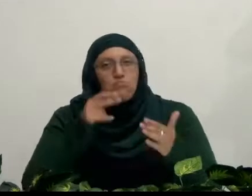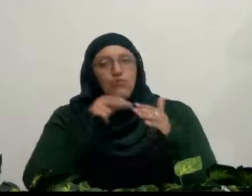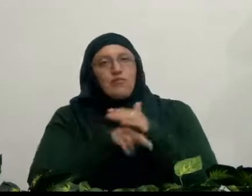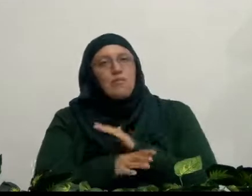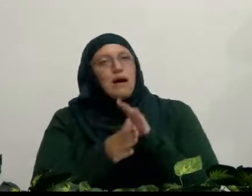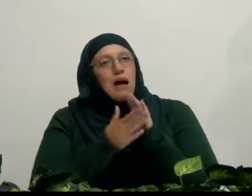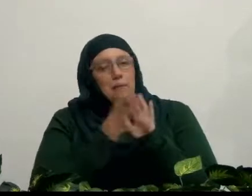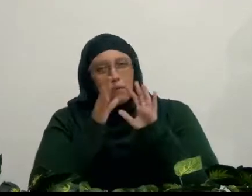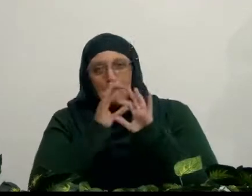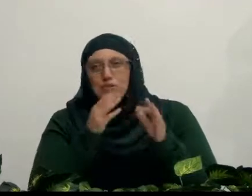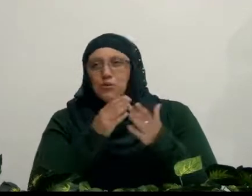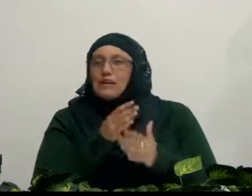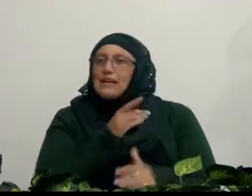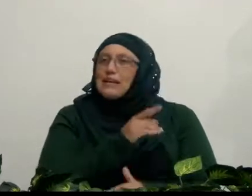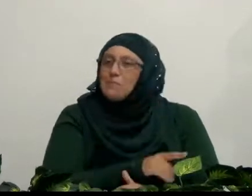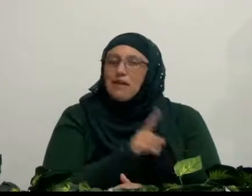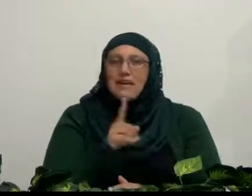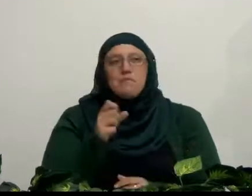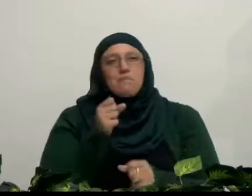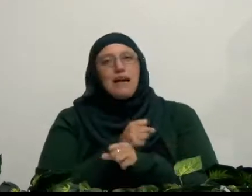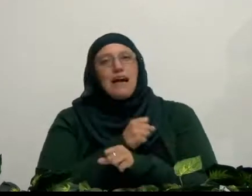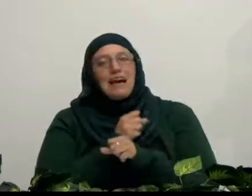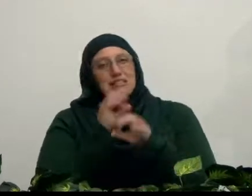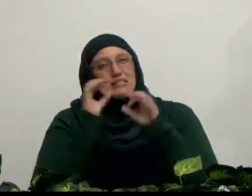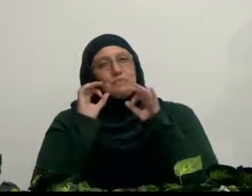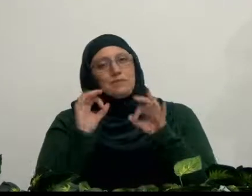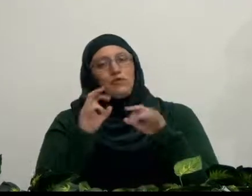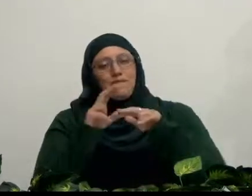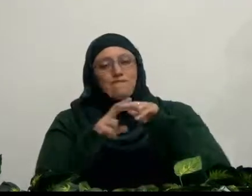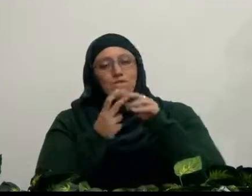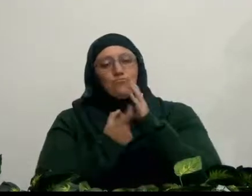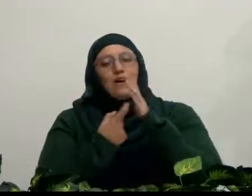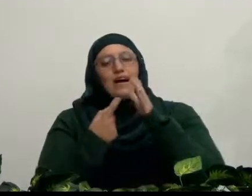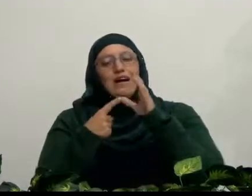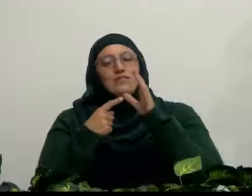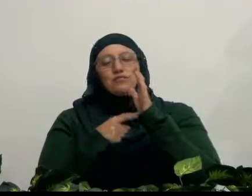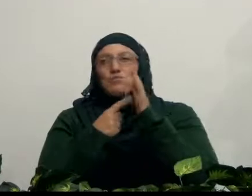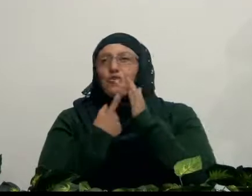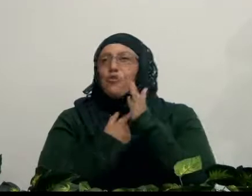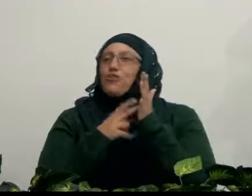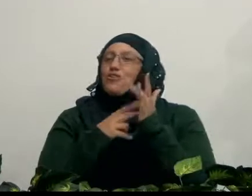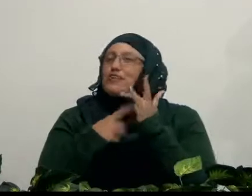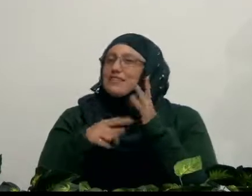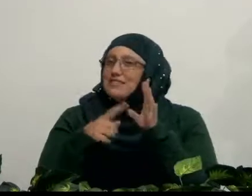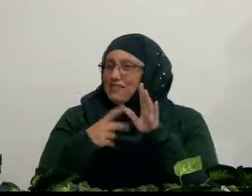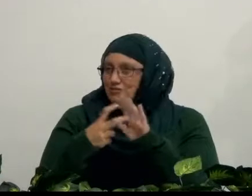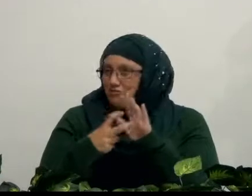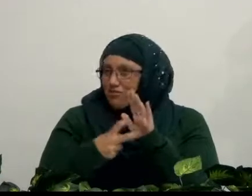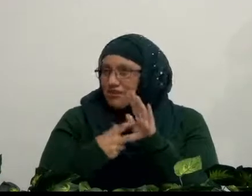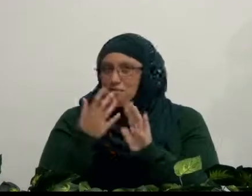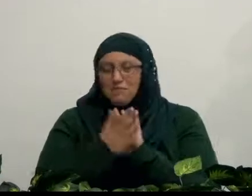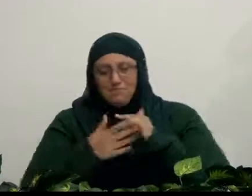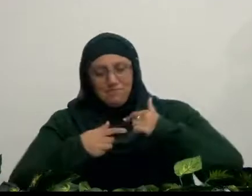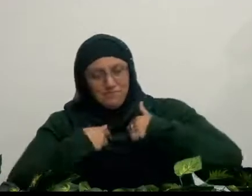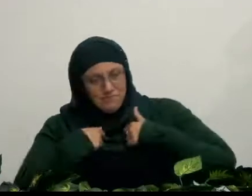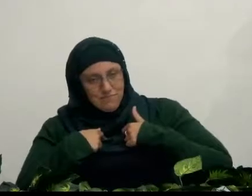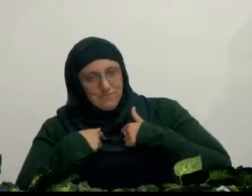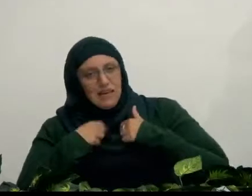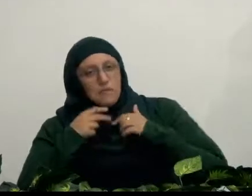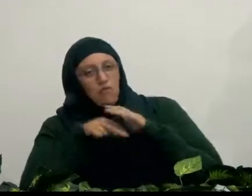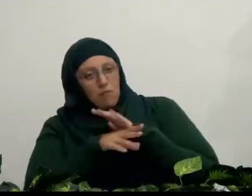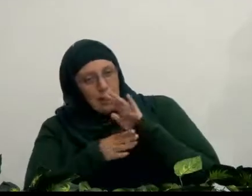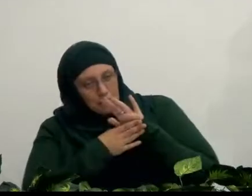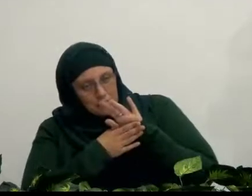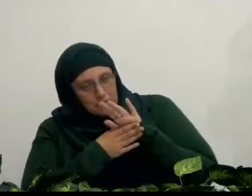sallallahu alaihi wa sallam made the fraternity contract, عقد المؤاخات, between himself and Imam Ali alayhi